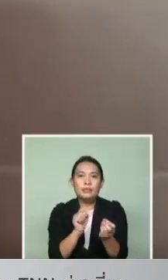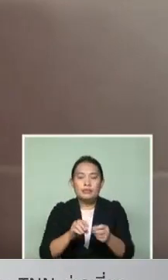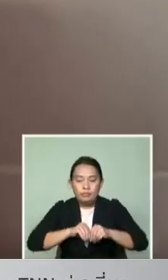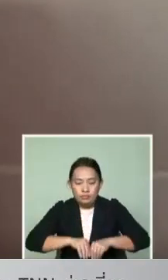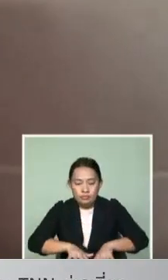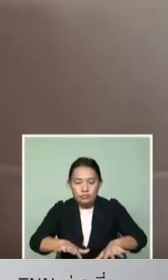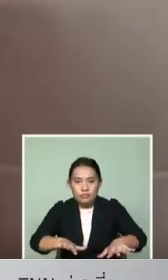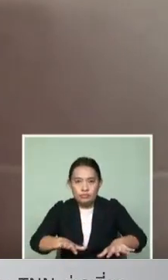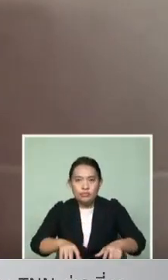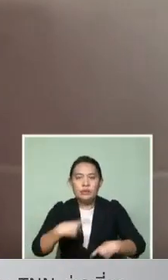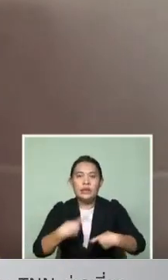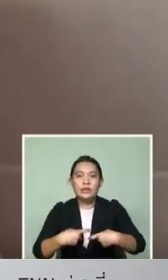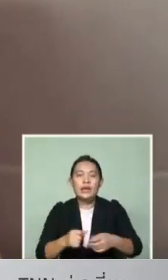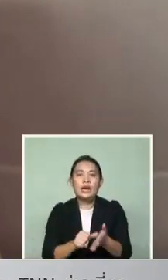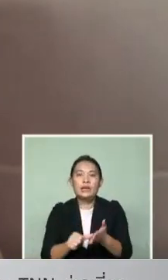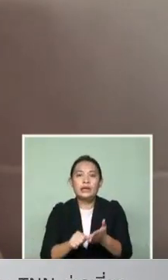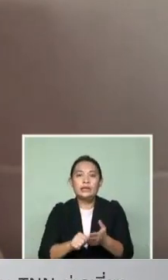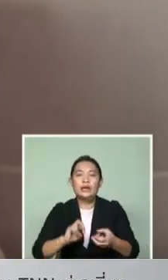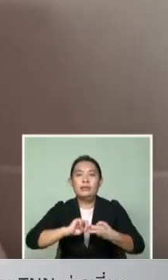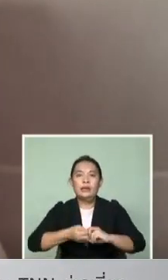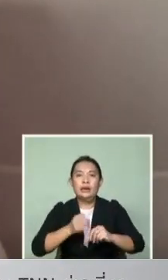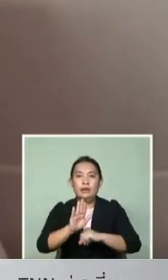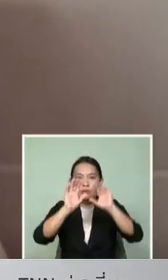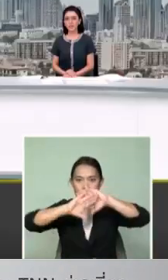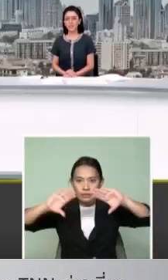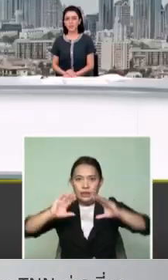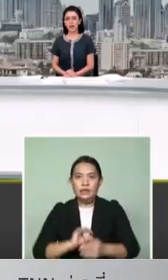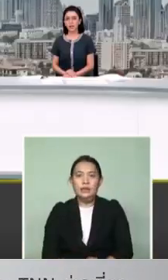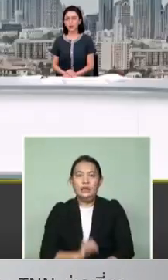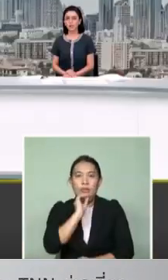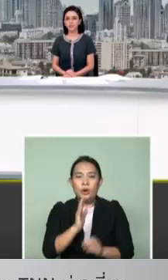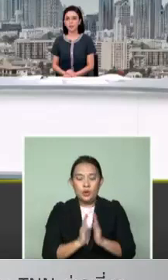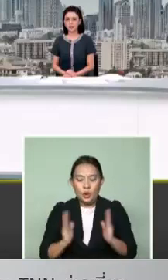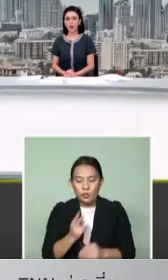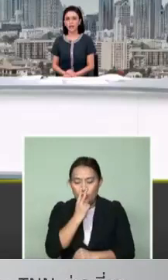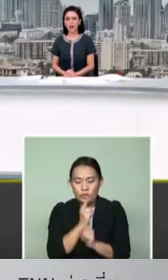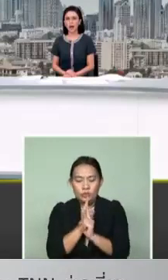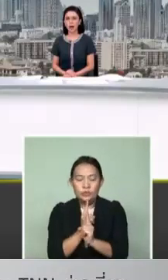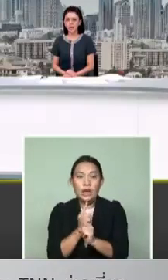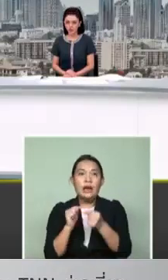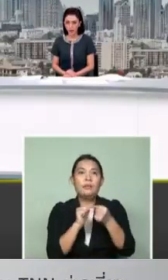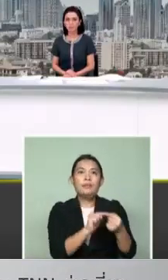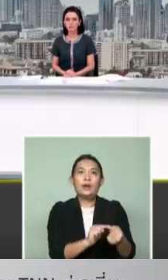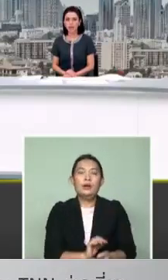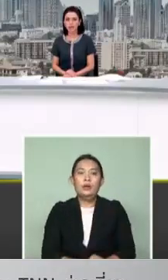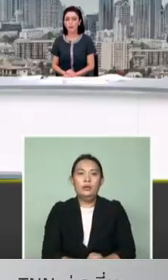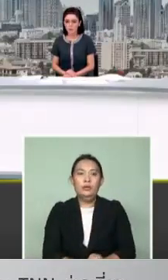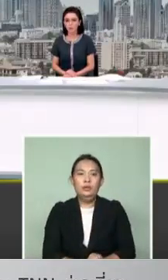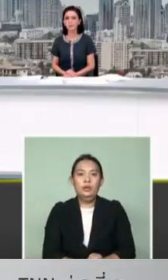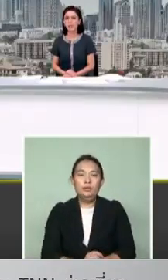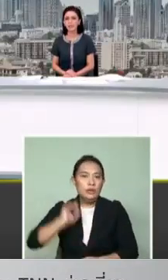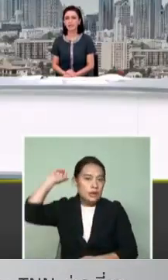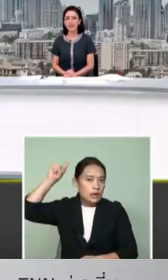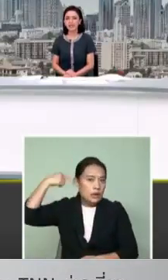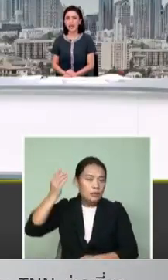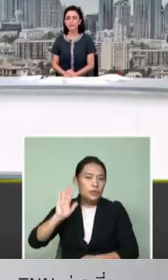ว้างแล้วก็ยากต่อรัฐบาลในการแก้ปัญหาค่ะคุณจุ๊บคุณนิวค่ะ ค่ะขอบคุณคุณทันชนกค่ะเดี๋ยวต้องติดตามกันต่อนะคะว่าเมื่อทรัมป์และสุภาพสตรีห